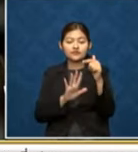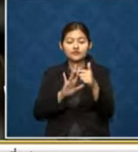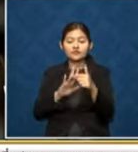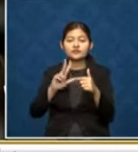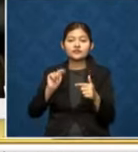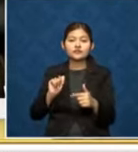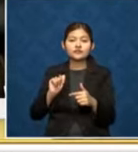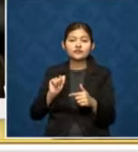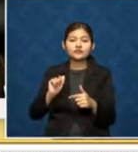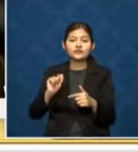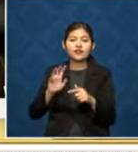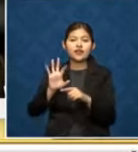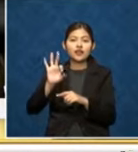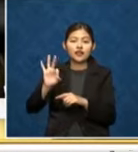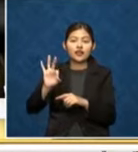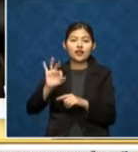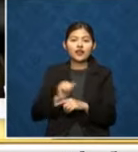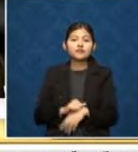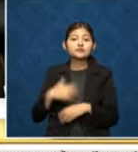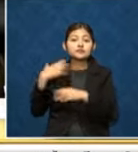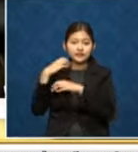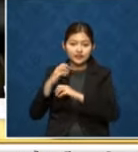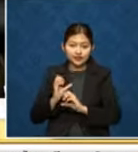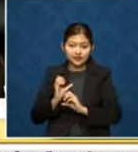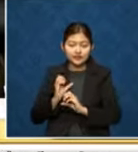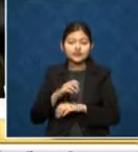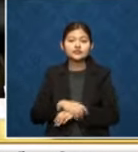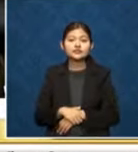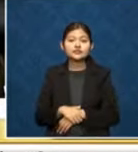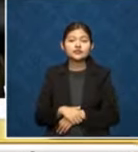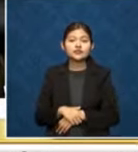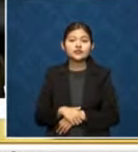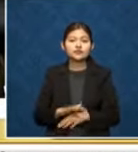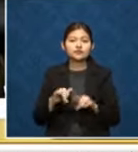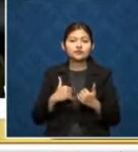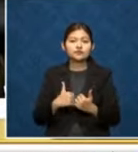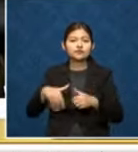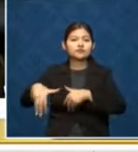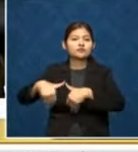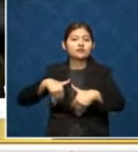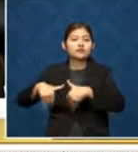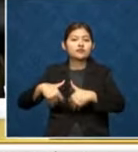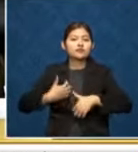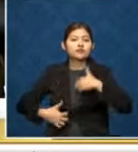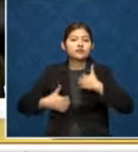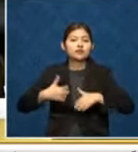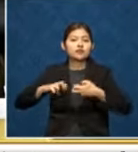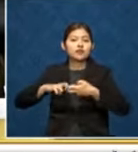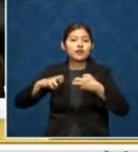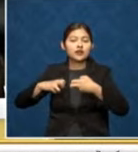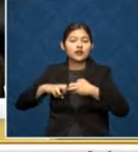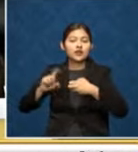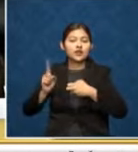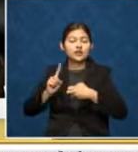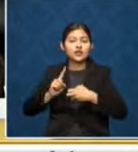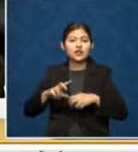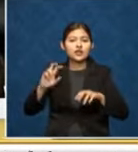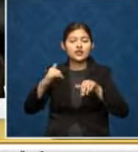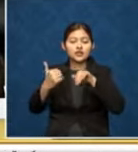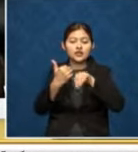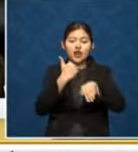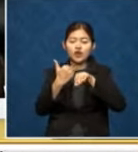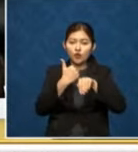ธิปัตย์ค่ะวันนี้ได้นำปัญหาความเดือดร้อนของพี่น้องประชาชนผู้ใช้รถใช้ถนนทางหลวงแผ่นดินหม